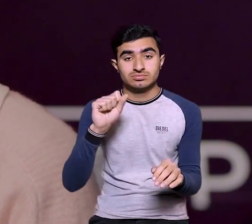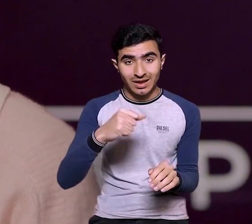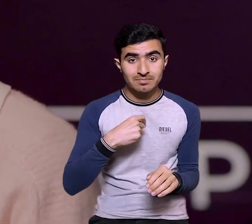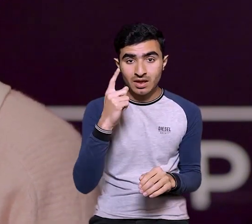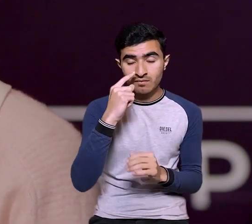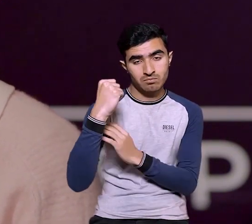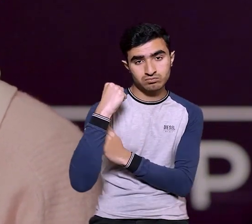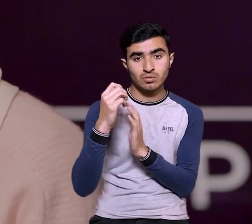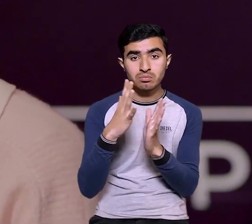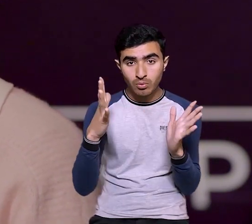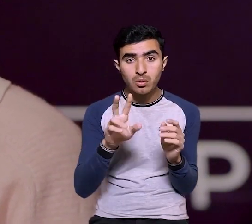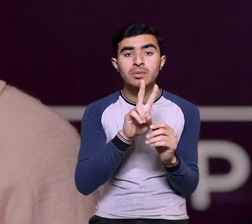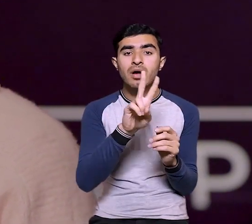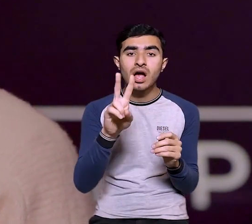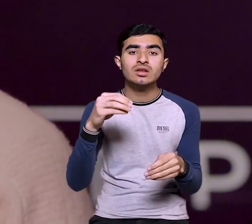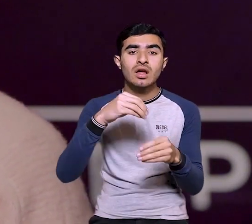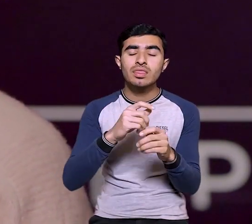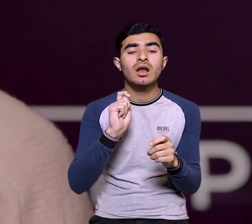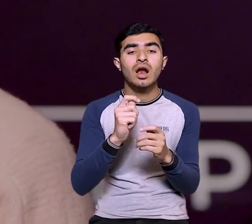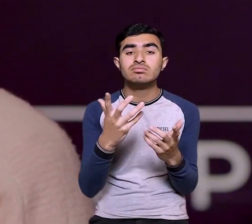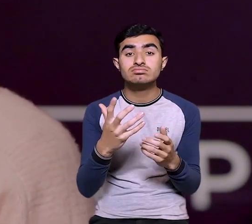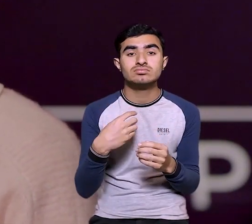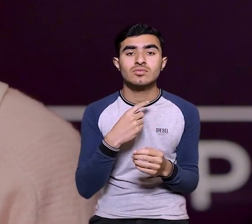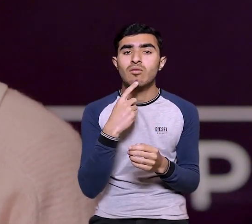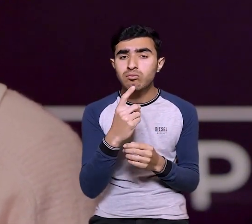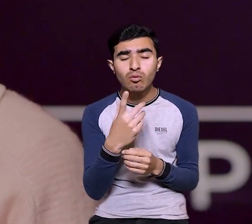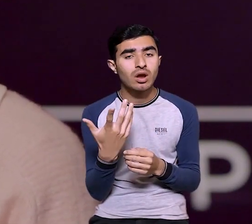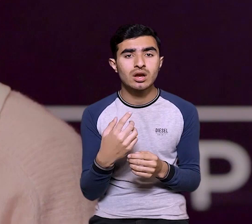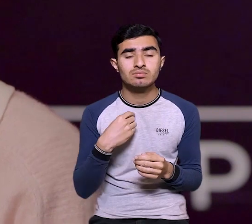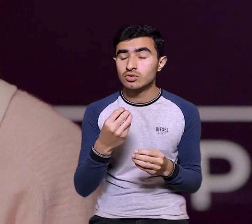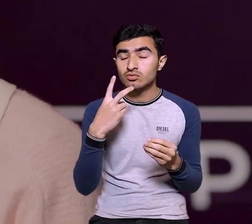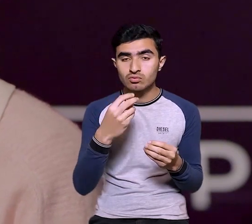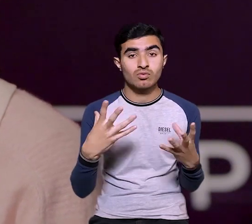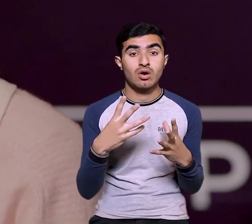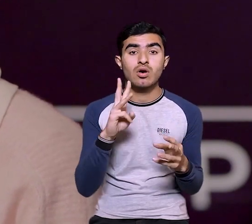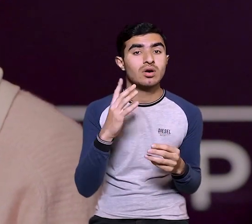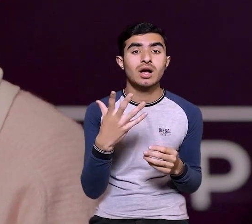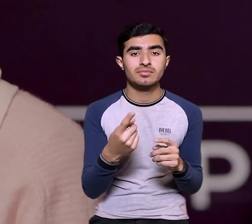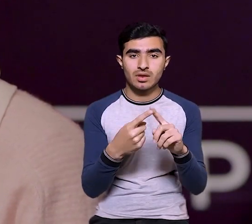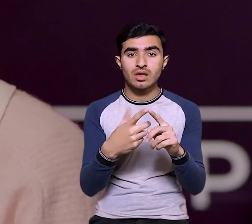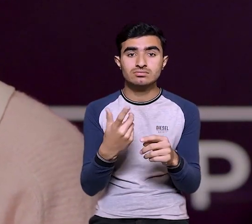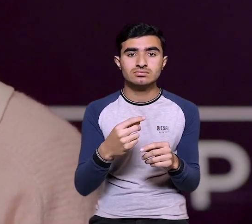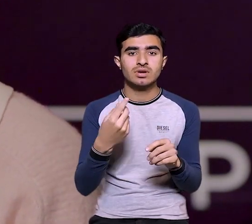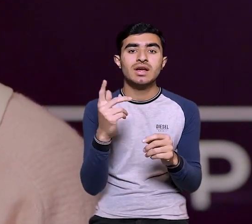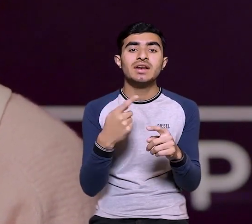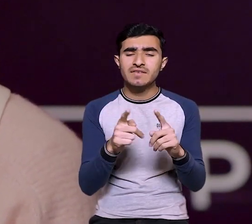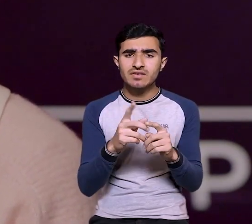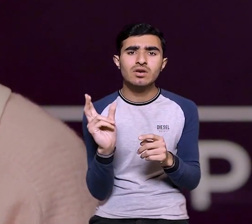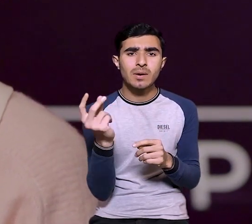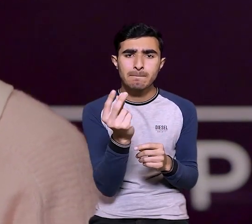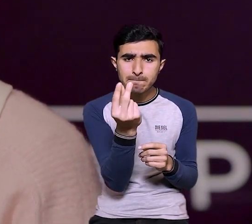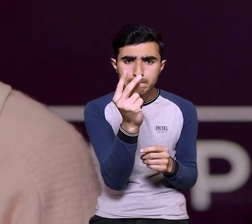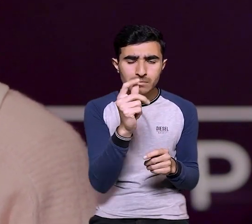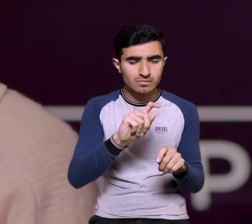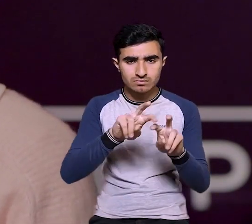से हैं। उसमें से अगर मैं बहुत जिससे इम्प्रेस लेटली हुई थी दैट इज़ माइनिंग सेक्टर। अब माइनिंग सेक्टर में ख़वातीन है। अब माइनिंग ऐसा काम